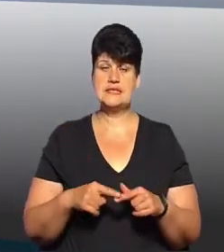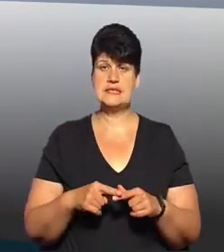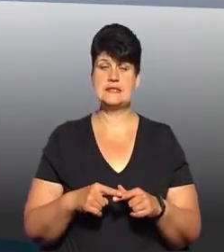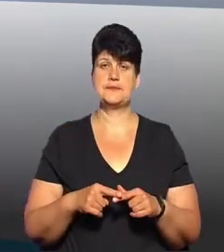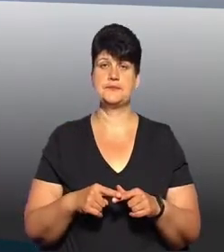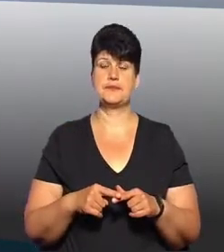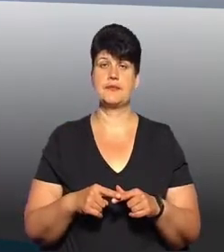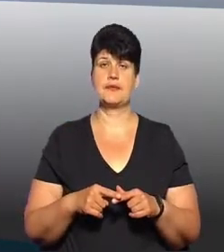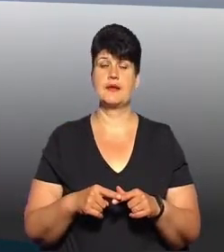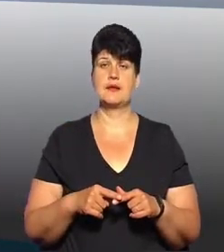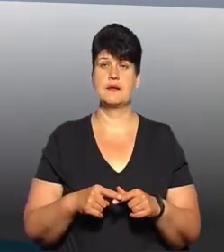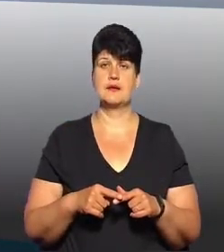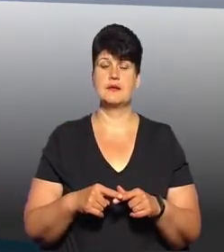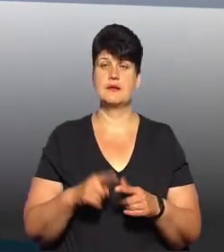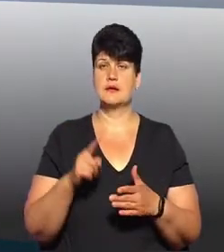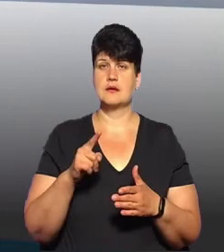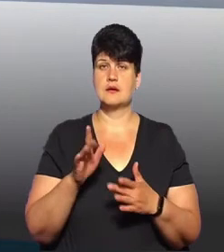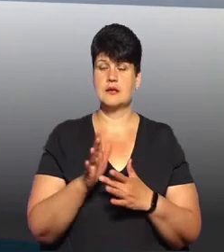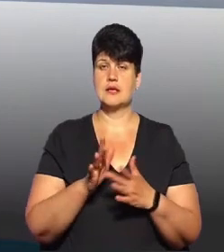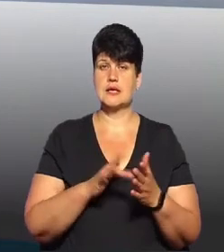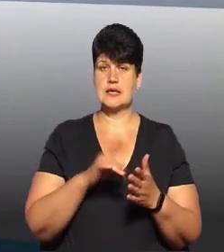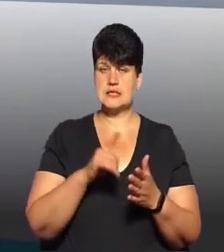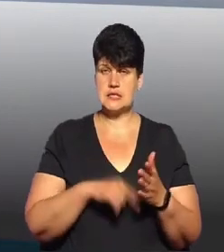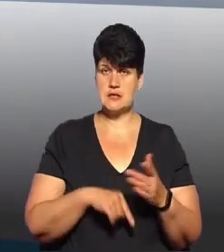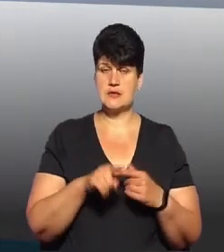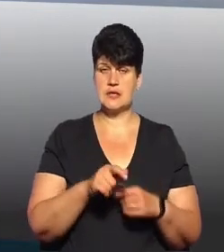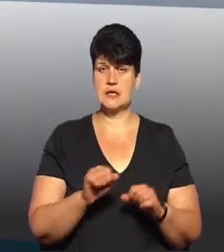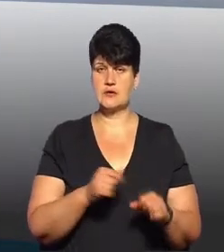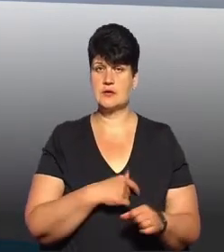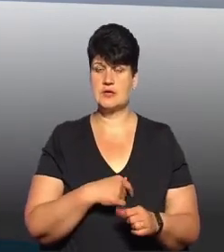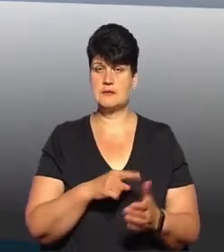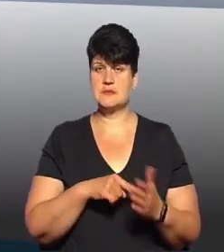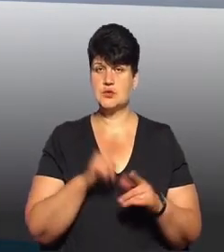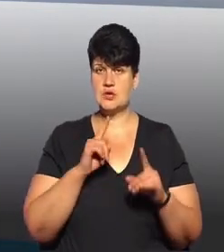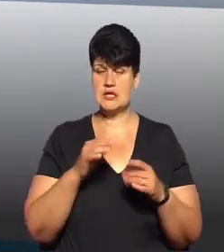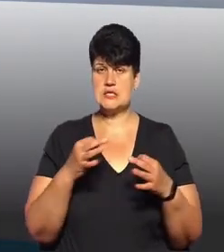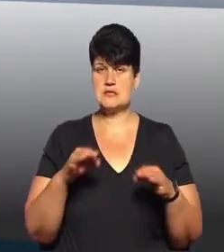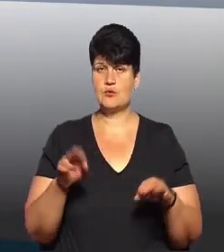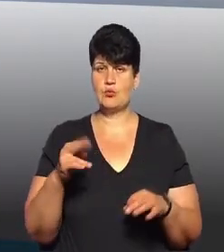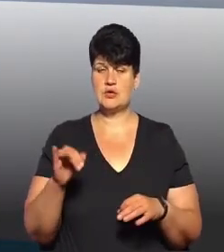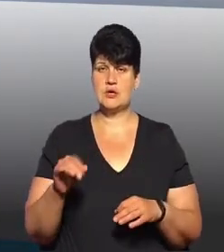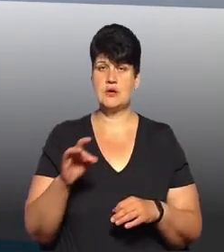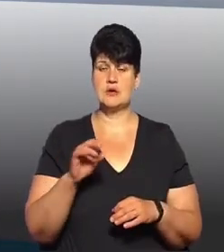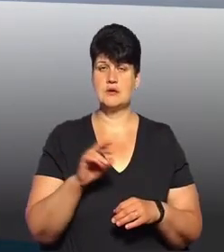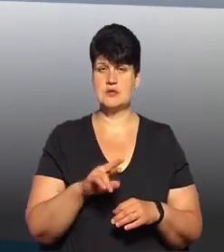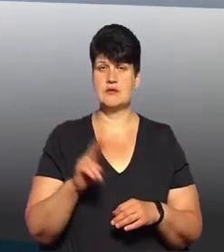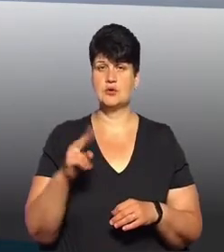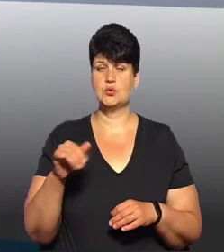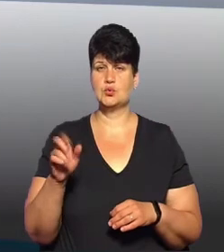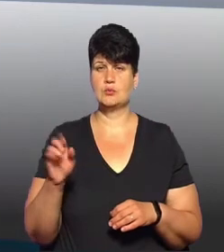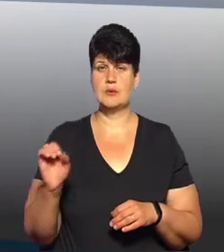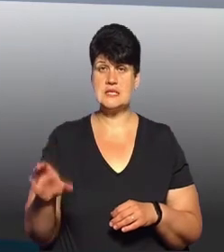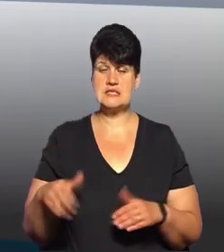називається. Її керівником є депутат міської ради від «Свободи» Ярослав Дубас. Угу. Звернувся до одного з